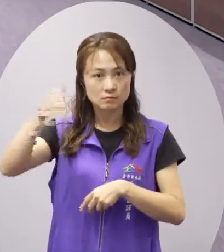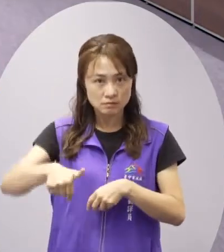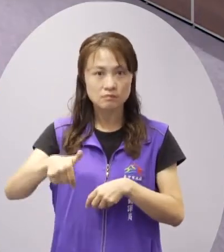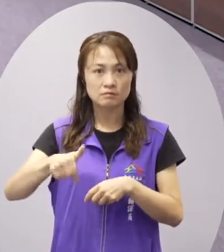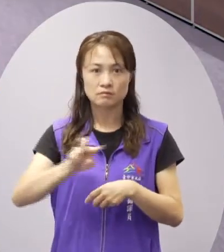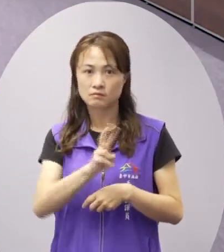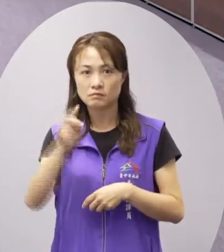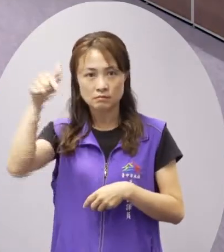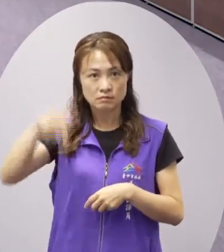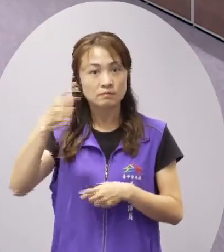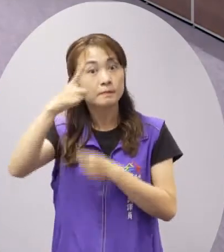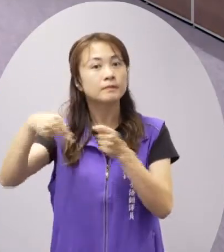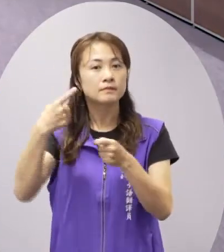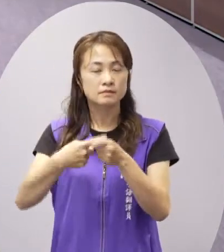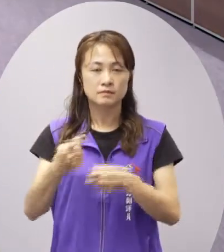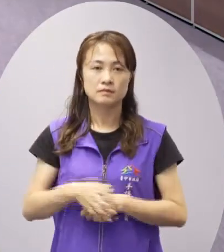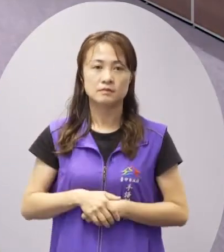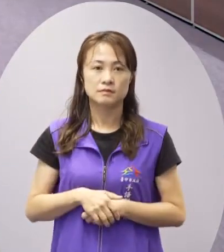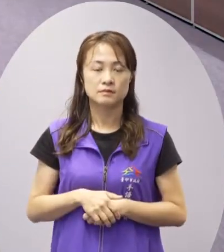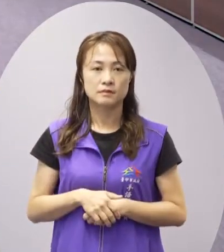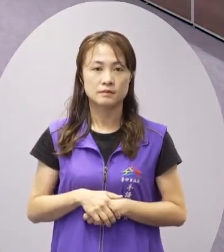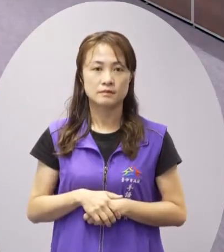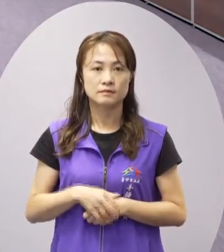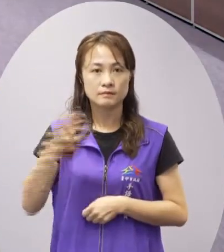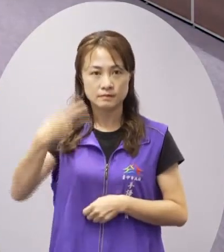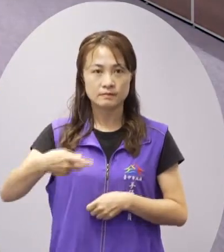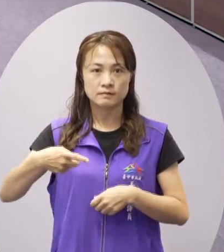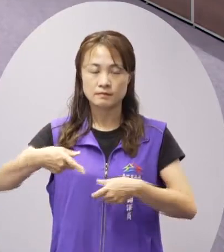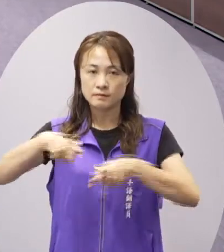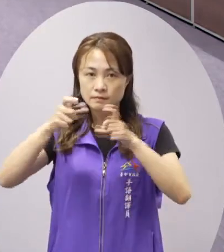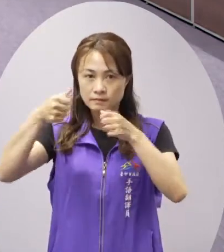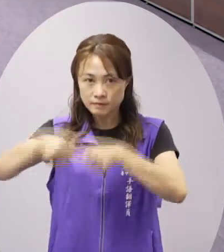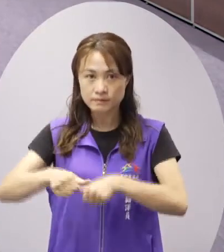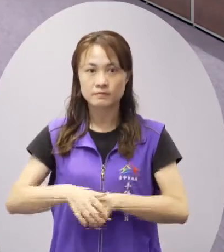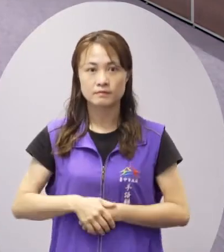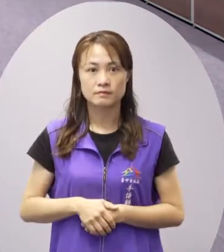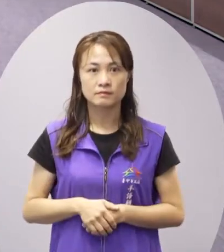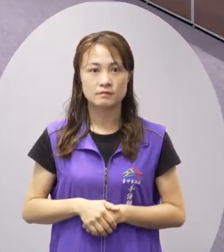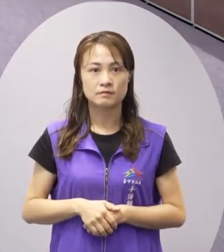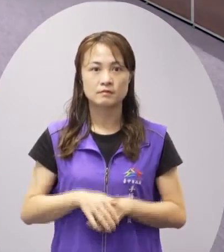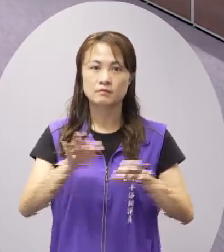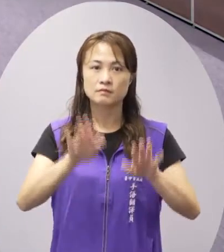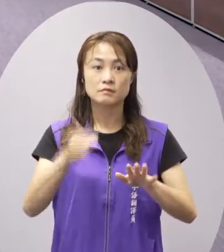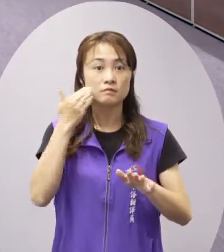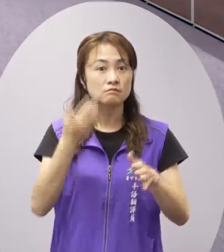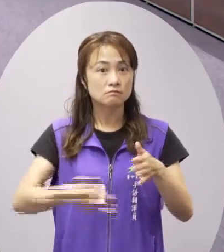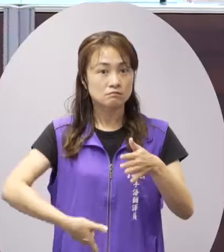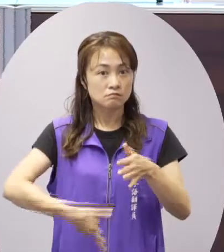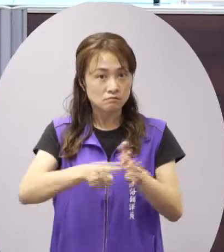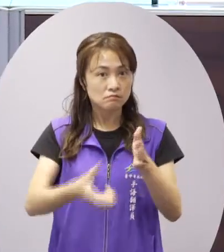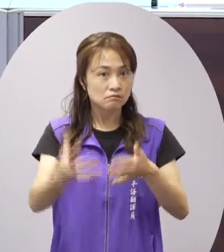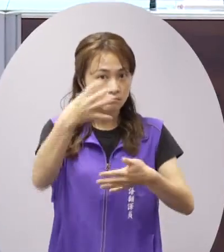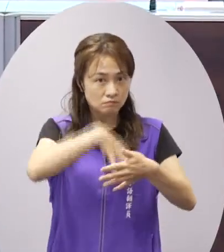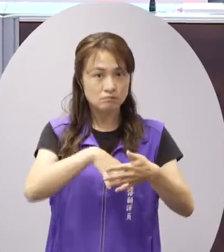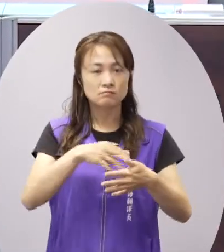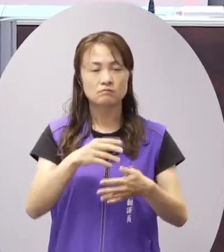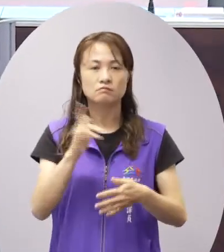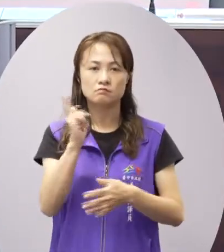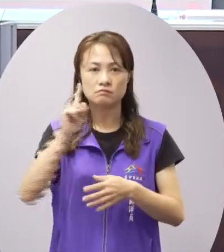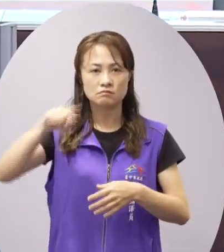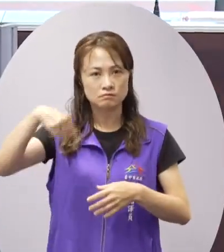好，就明年度，因为定期会议马上就要召开了，这次没有纳进去的话，就到下一次再去准备转